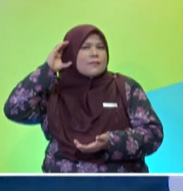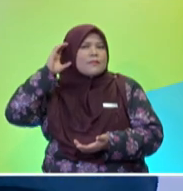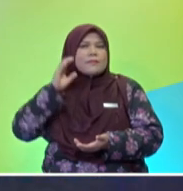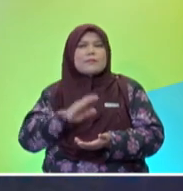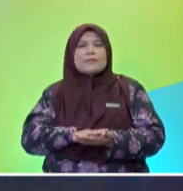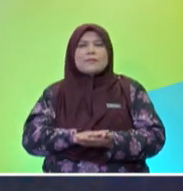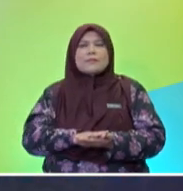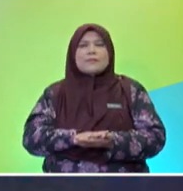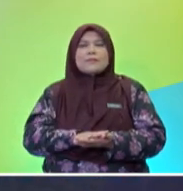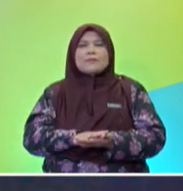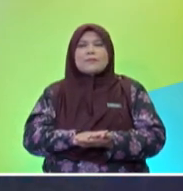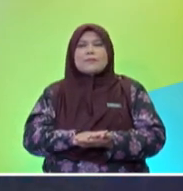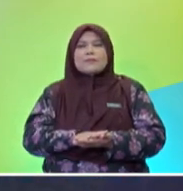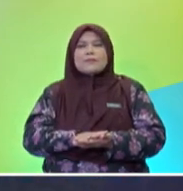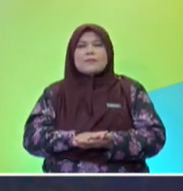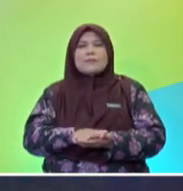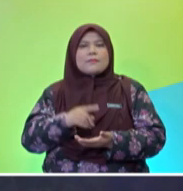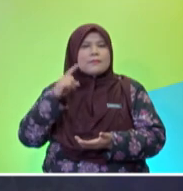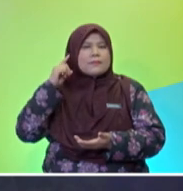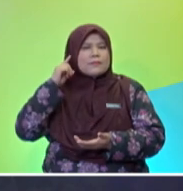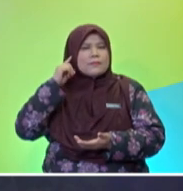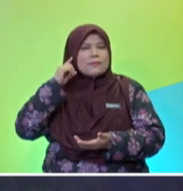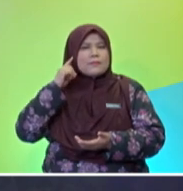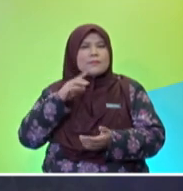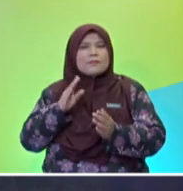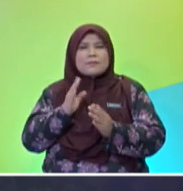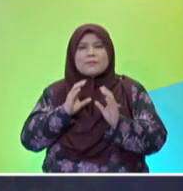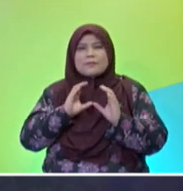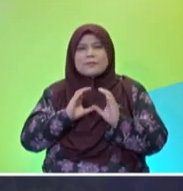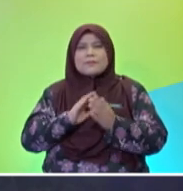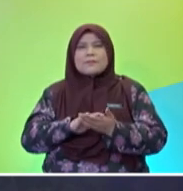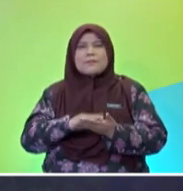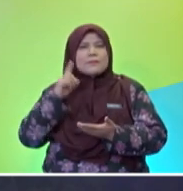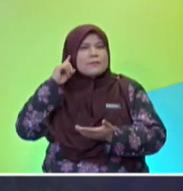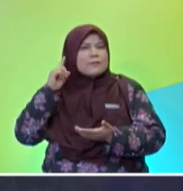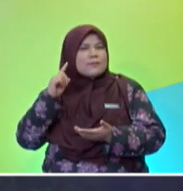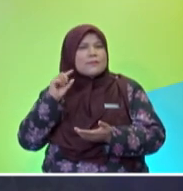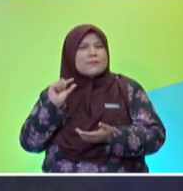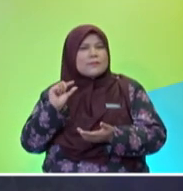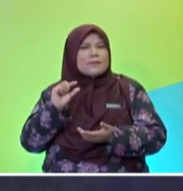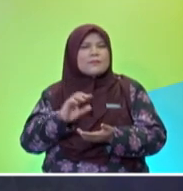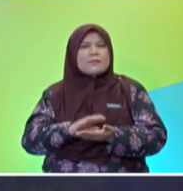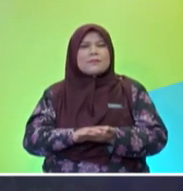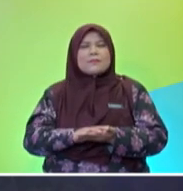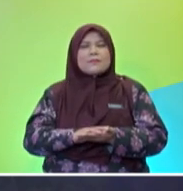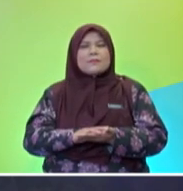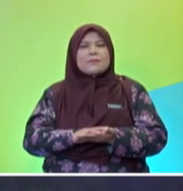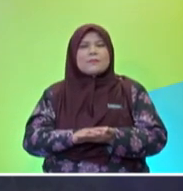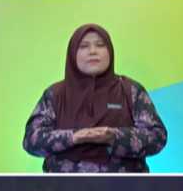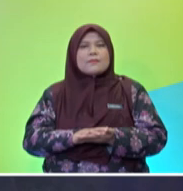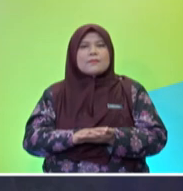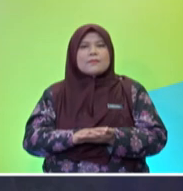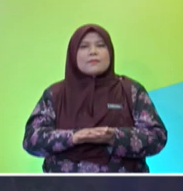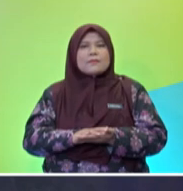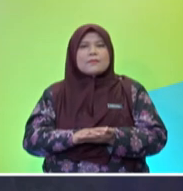Cuma mungkin dia pendek jadi bunyinya terlalu cepat tapi kalau kita belajar dia